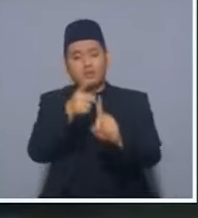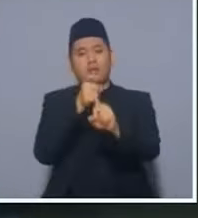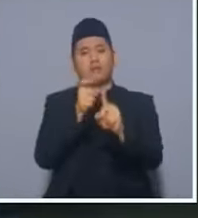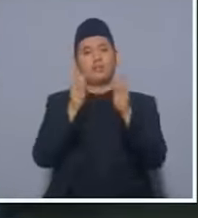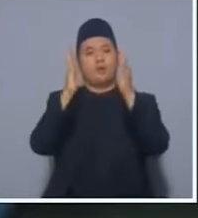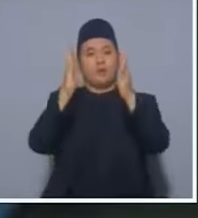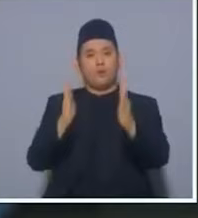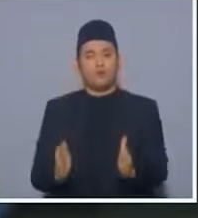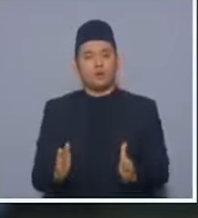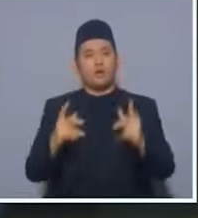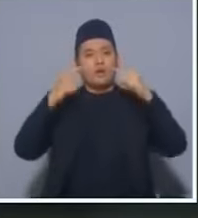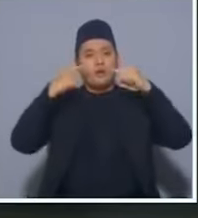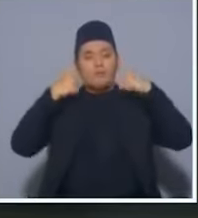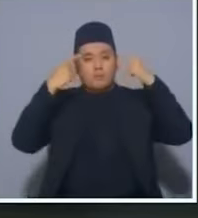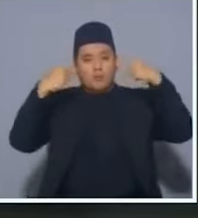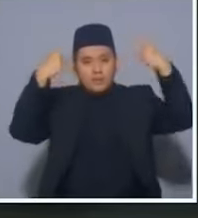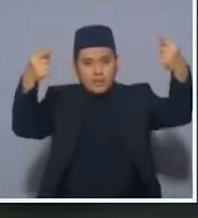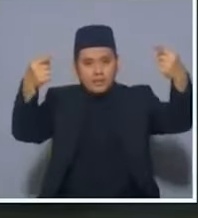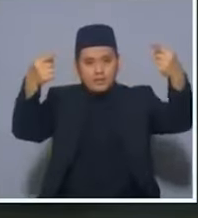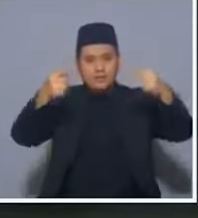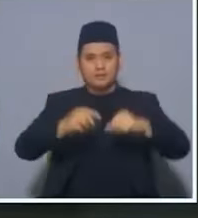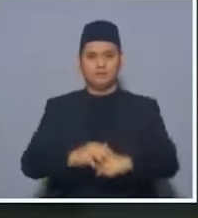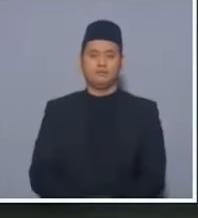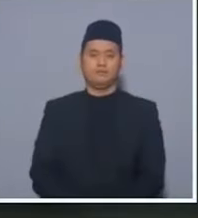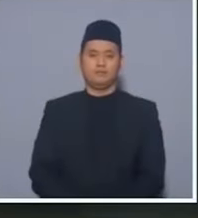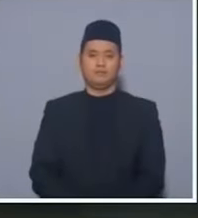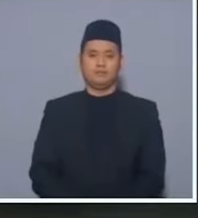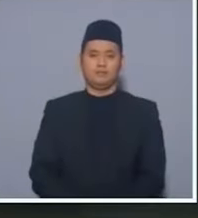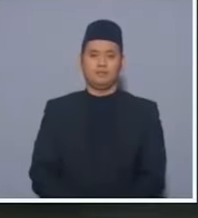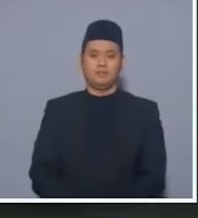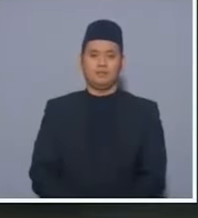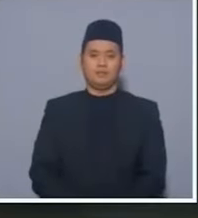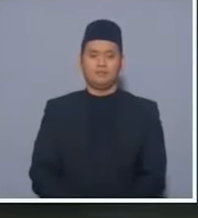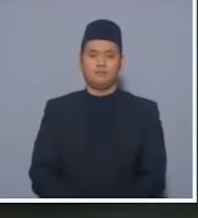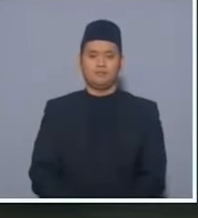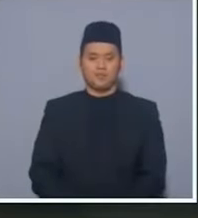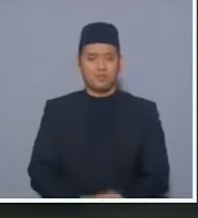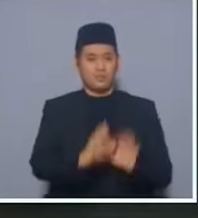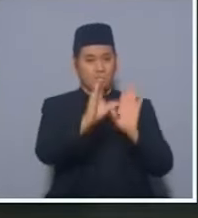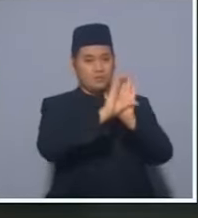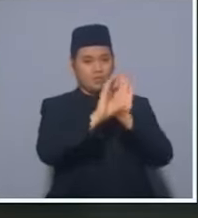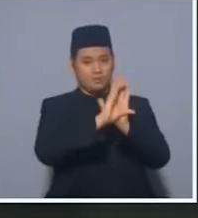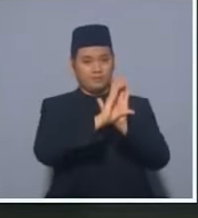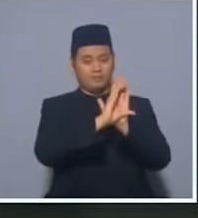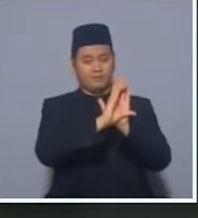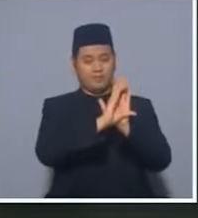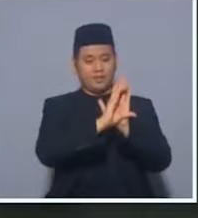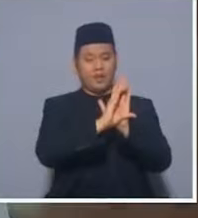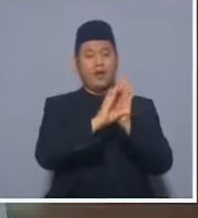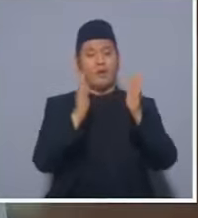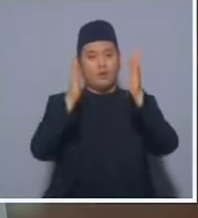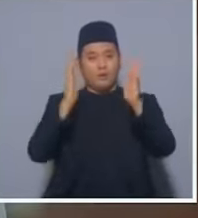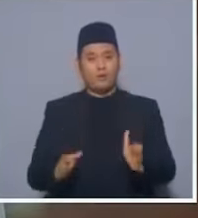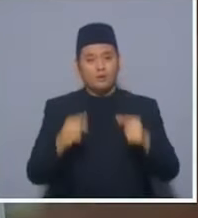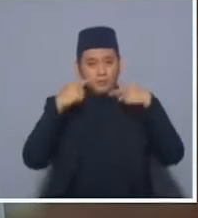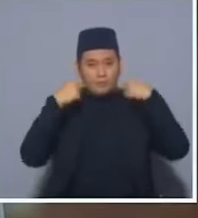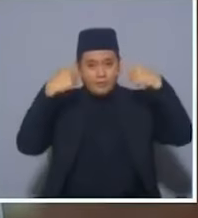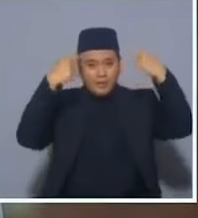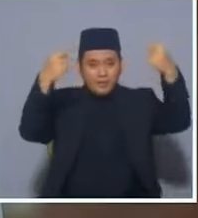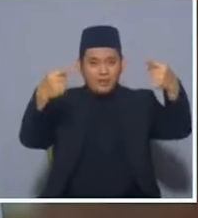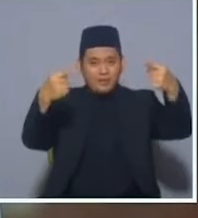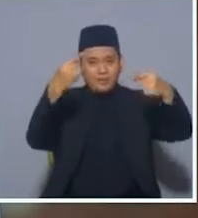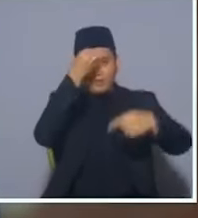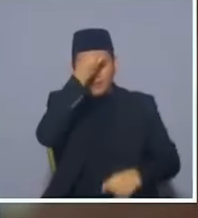oleh influencer? Saya cuba bagi satu contoh yang sering mereka mainkan. Mereka kata ini adalah, apa